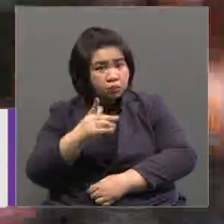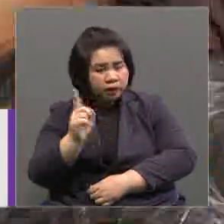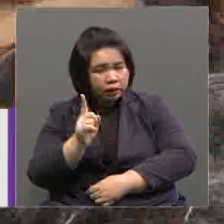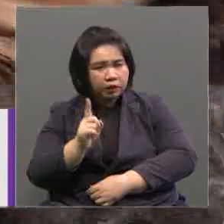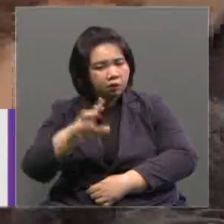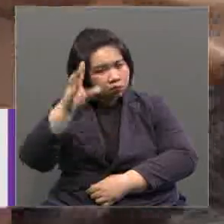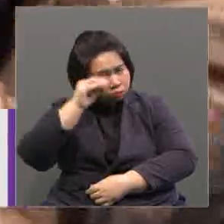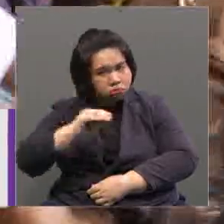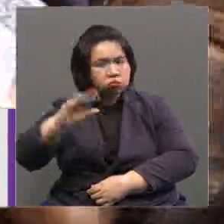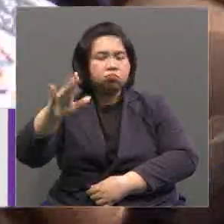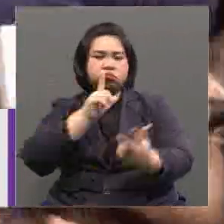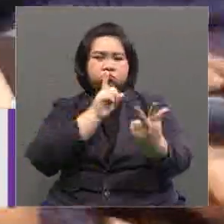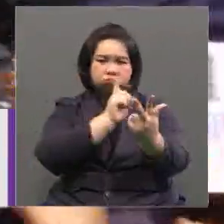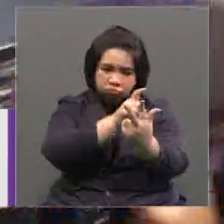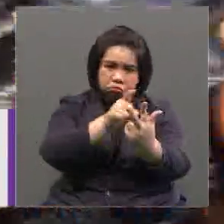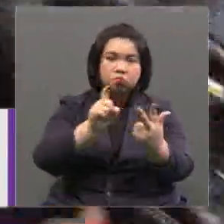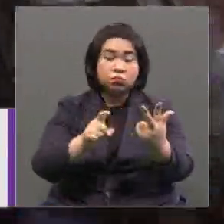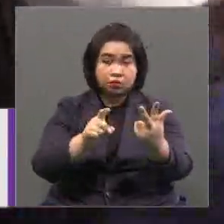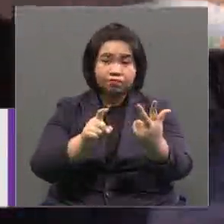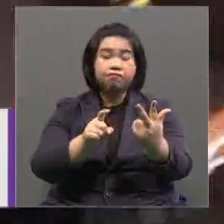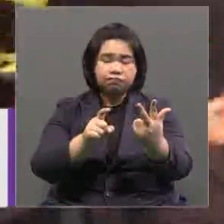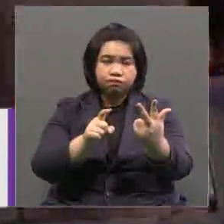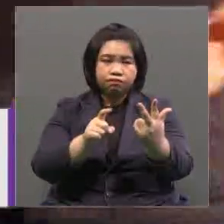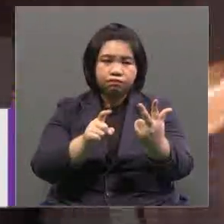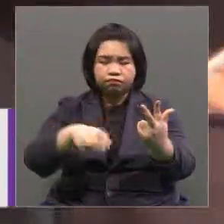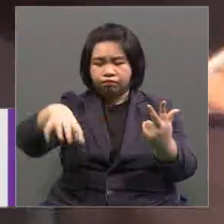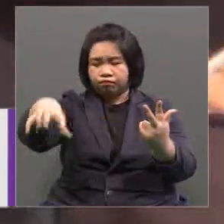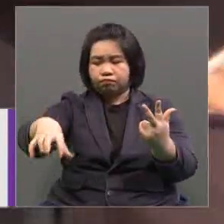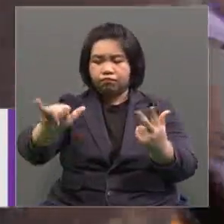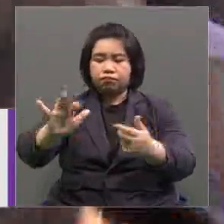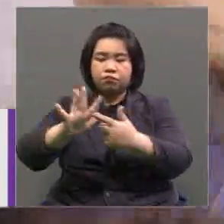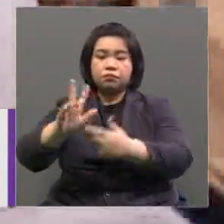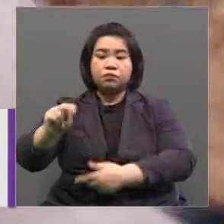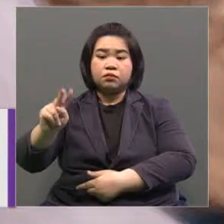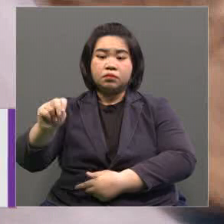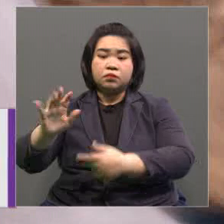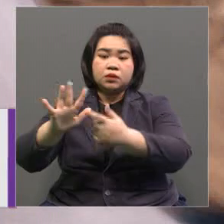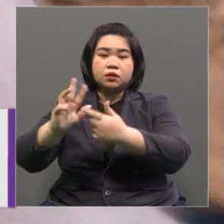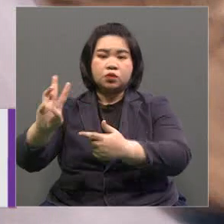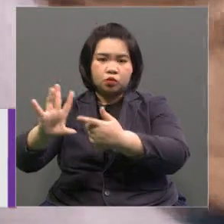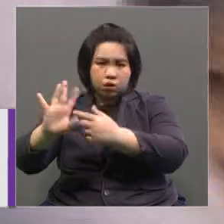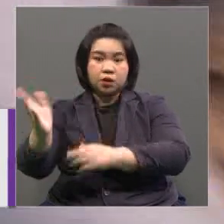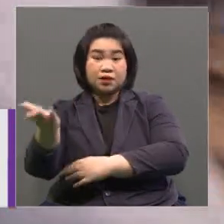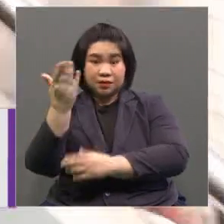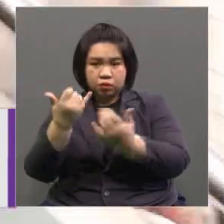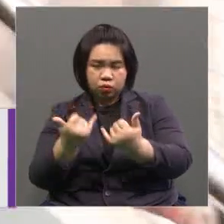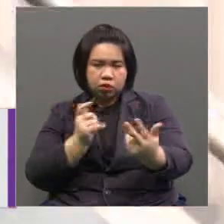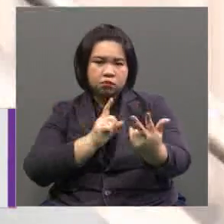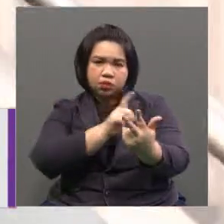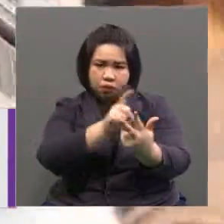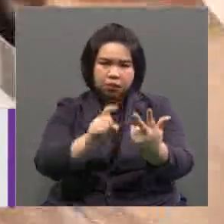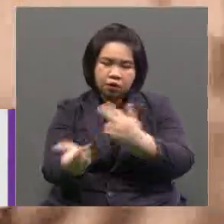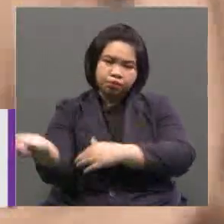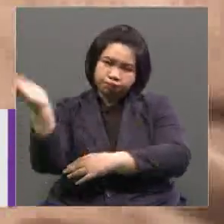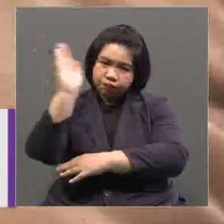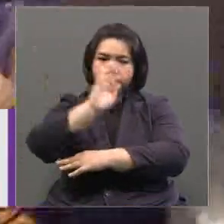เกือบตลอดทั้งคืนในการสอบปากคำส่วนสสนยานนาวานั้นจะเริ่มสอบปากคำในช่วงเช้าวันนี้ไปจนตลอด